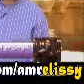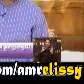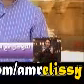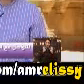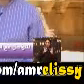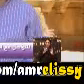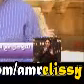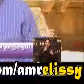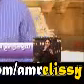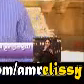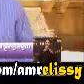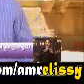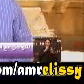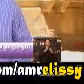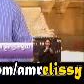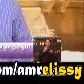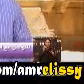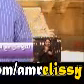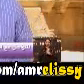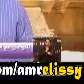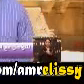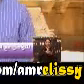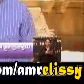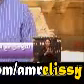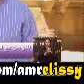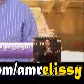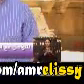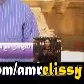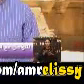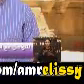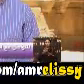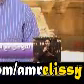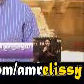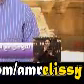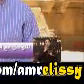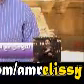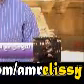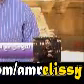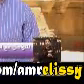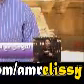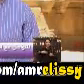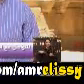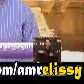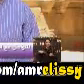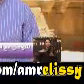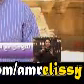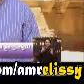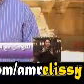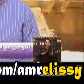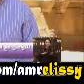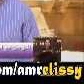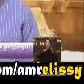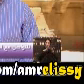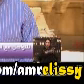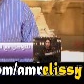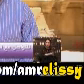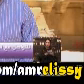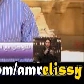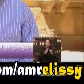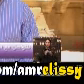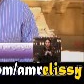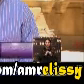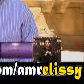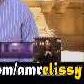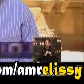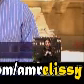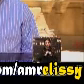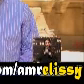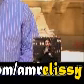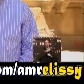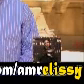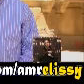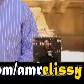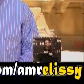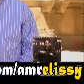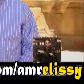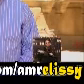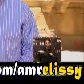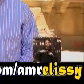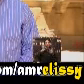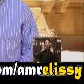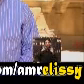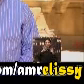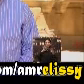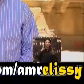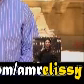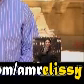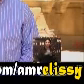بتقول وعود من غير تنفيذ وحكومة مكشوفة ما تغطيش. الحكومة